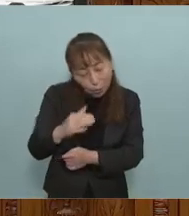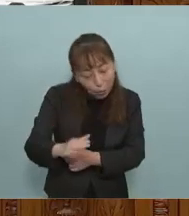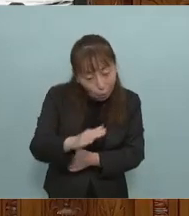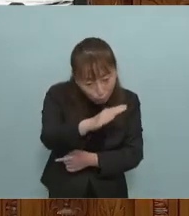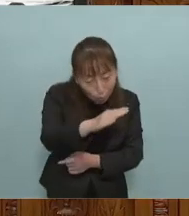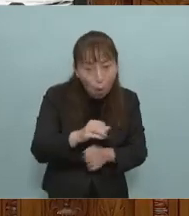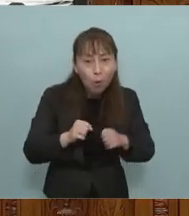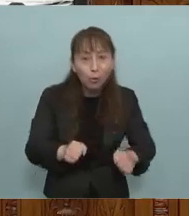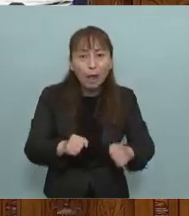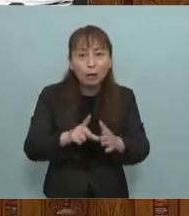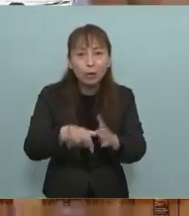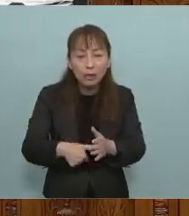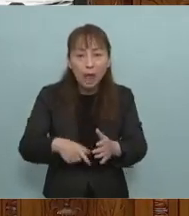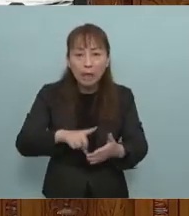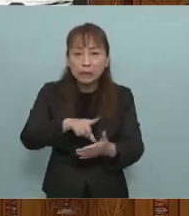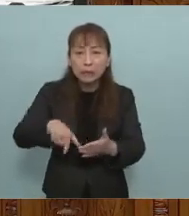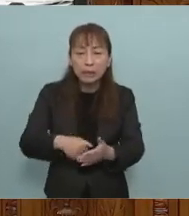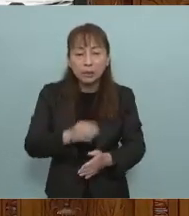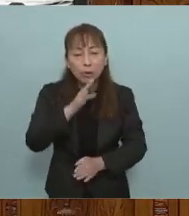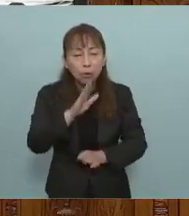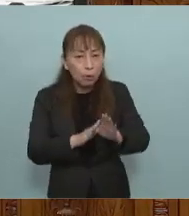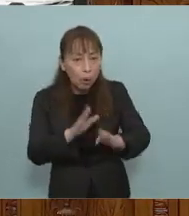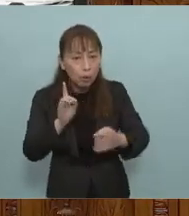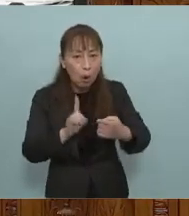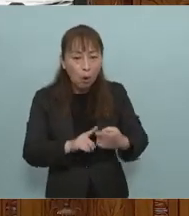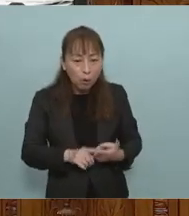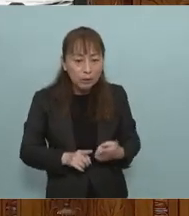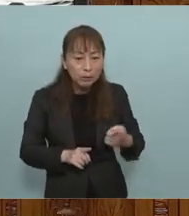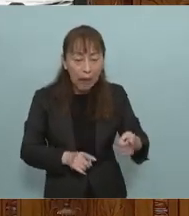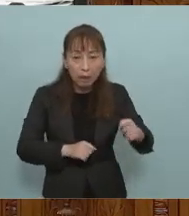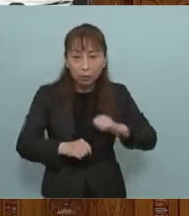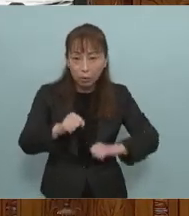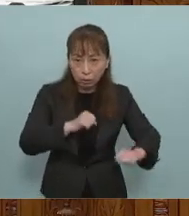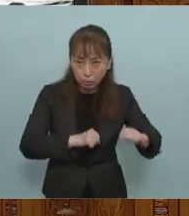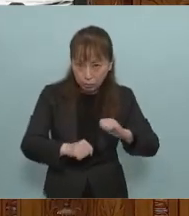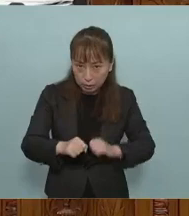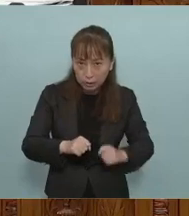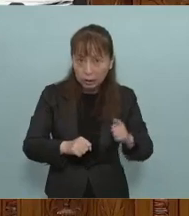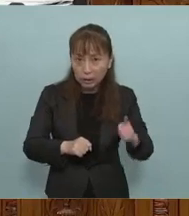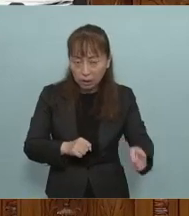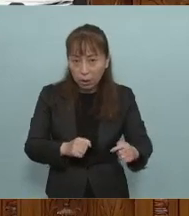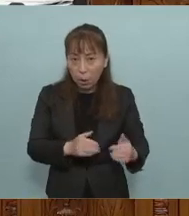る上で地域の実情に応じた